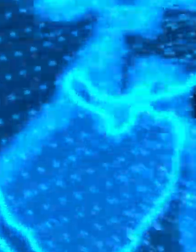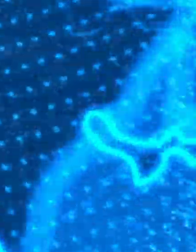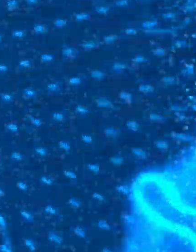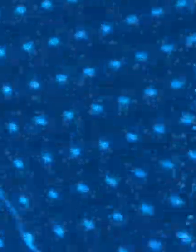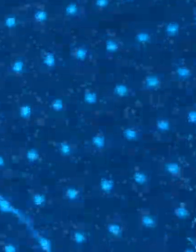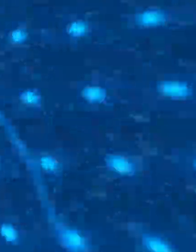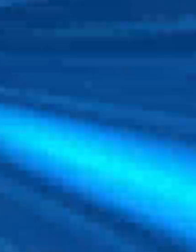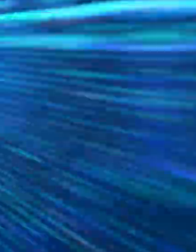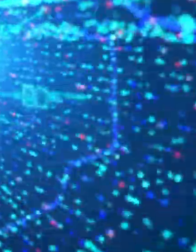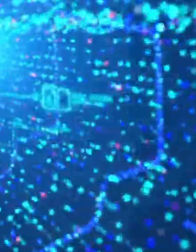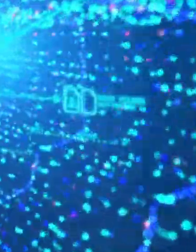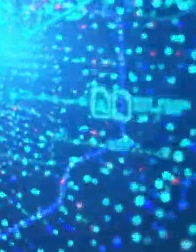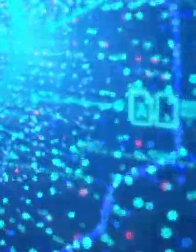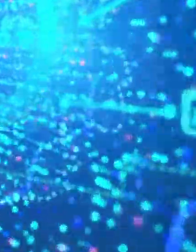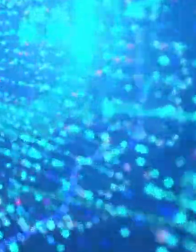МУЗЫКАЛЬНАЯ ЗАСТАВКА